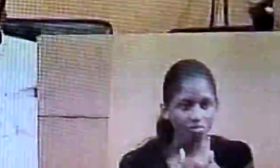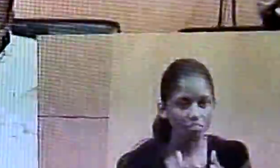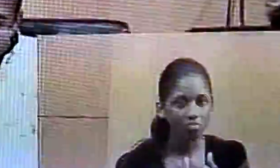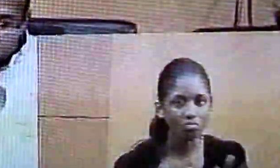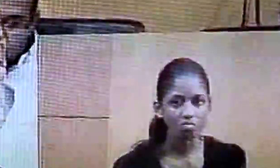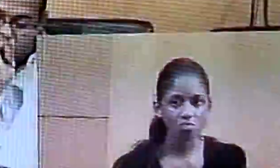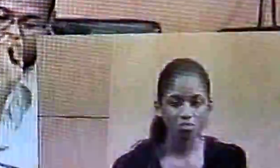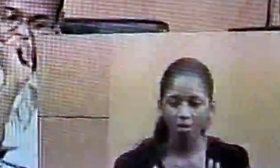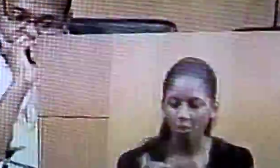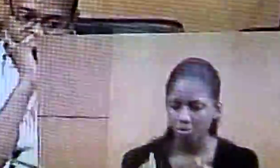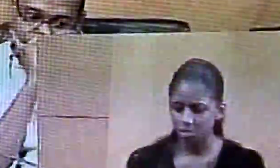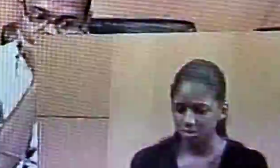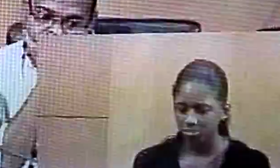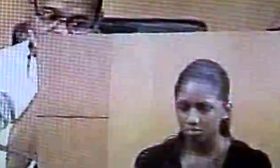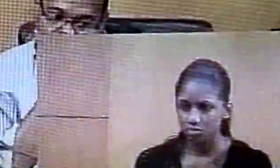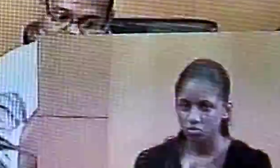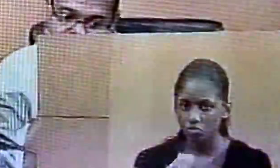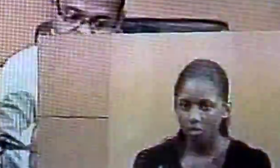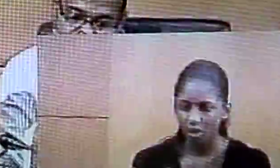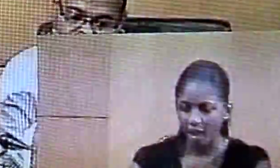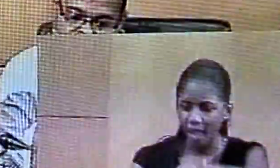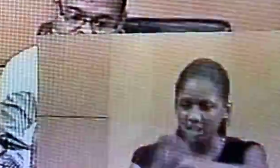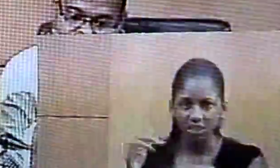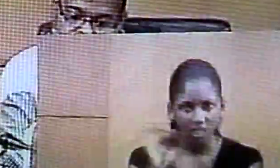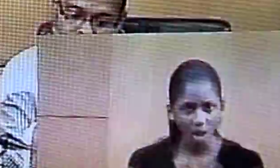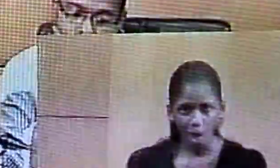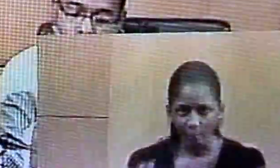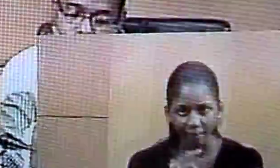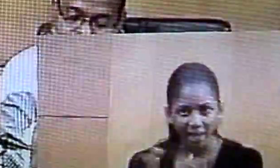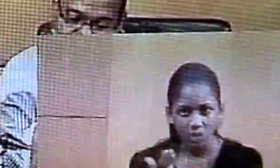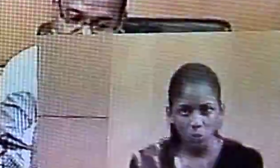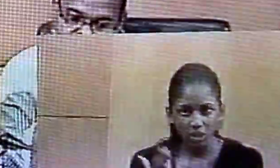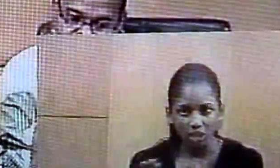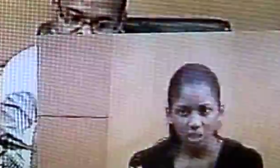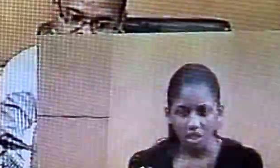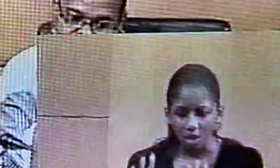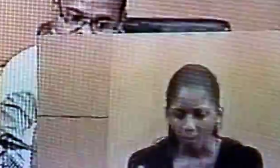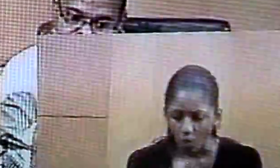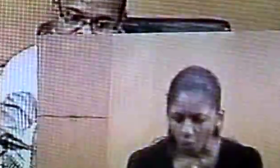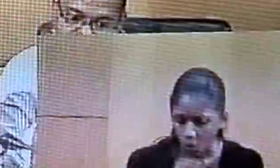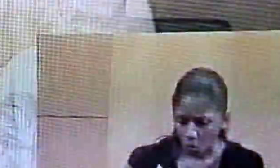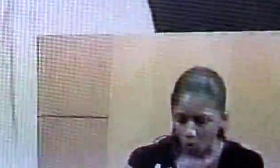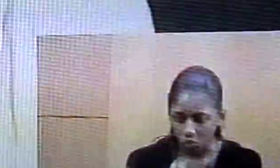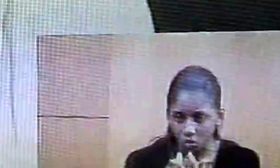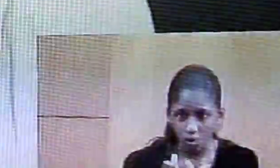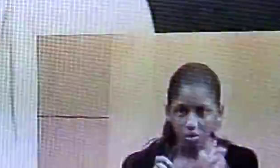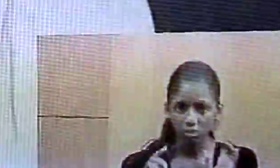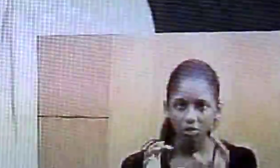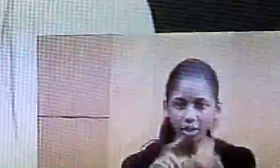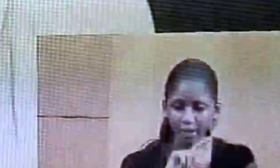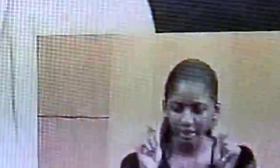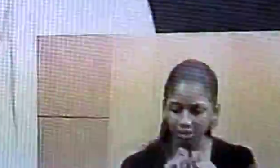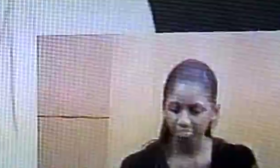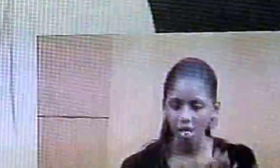pourrait accorder une aide s'il n'y a pas un dossier? Comment le contrôle de légalité pourrait